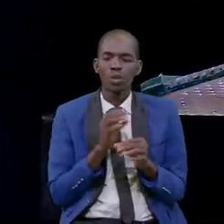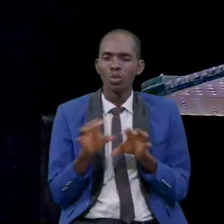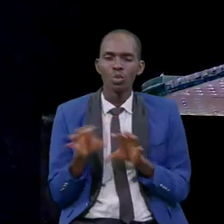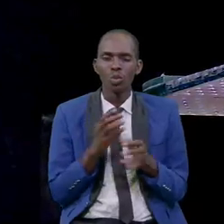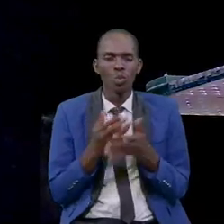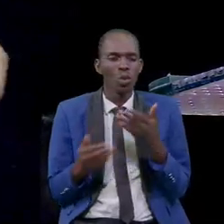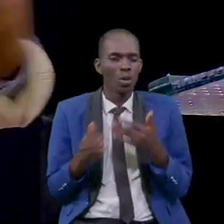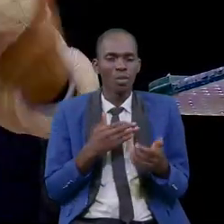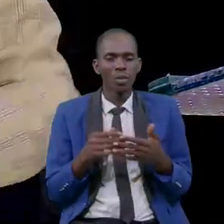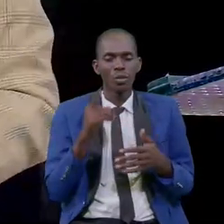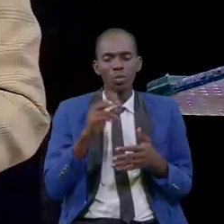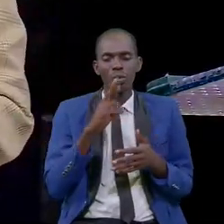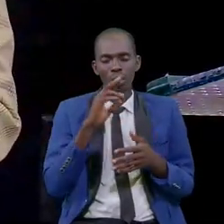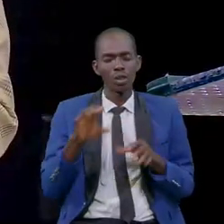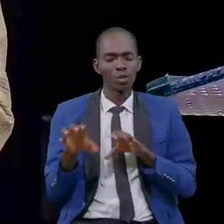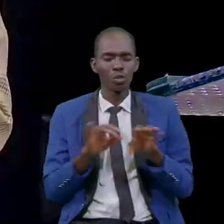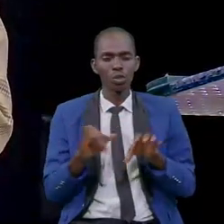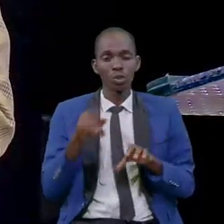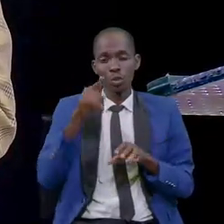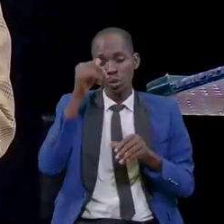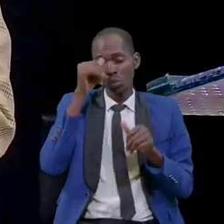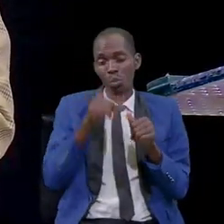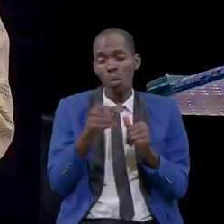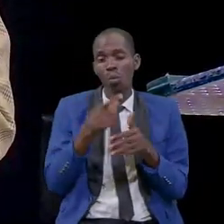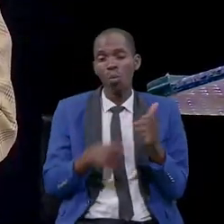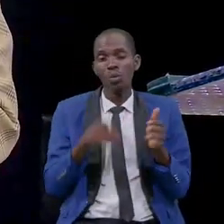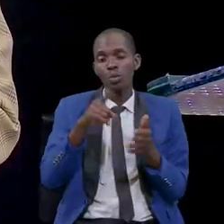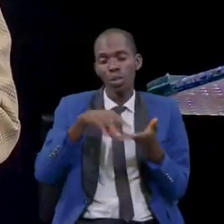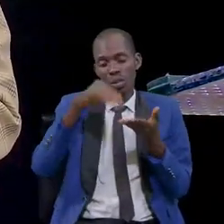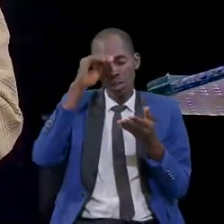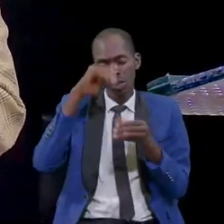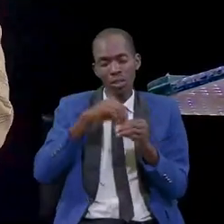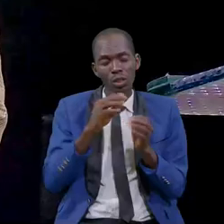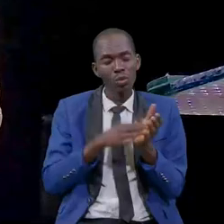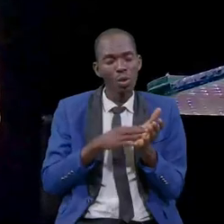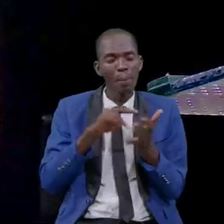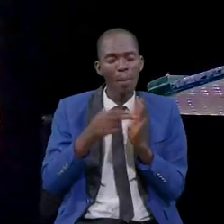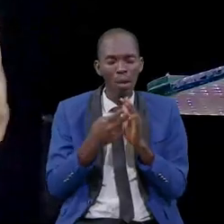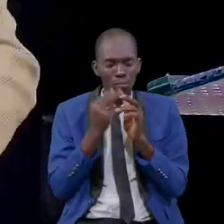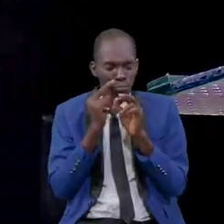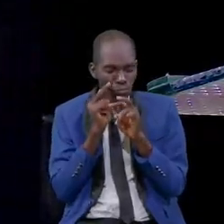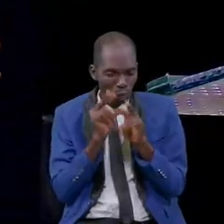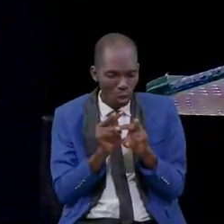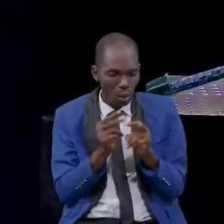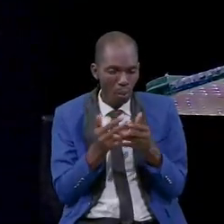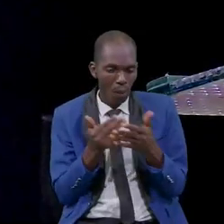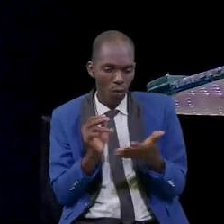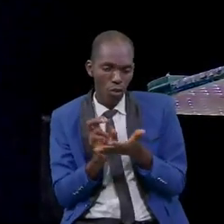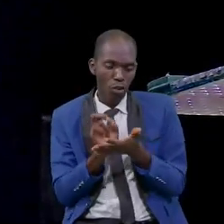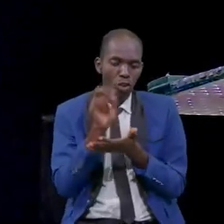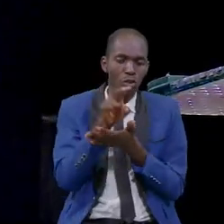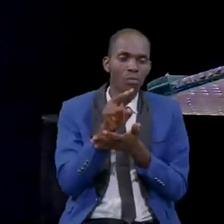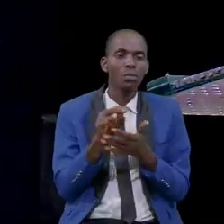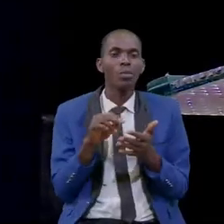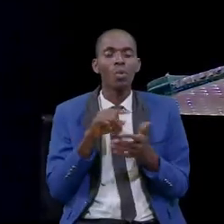n'êtes pas si vite. Rappelez-vous ce qu'on nous a enseigné à l'école. Vous regardez avant de bondir, avant de sauter.